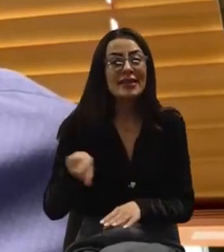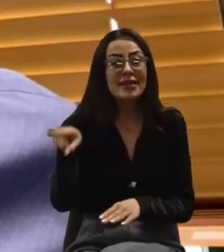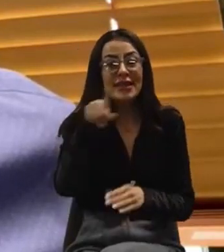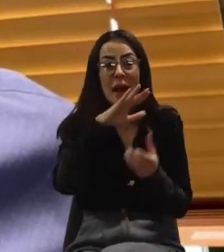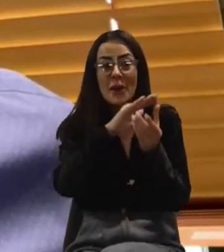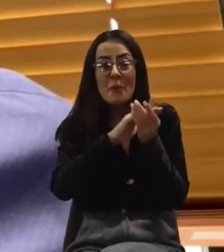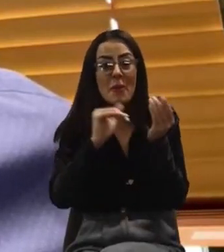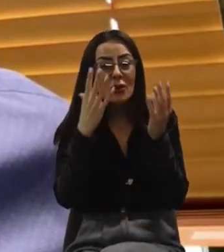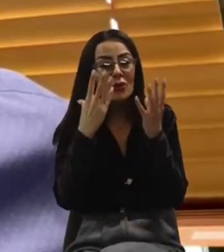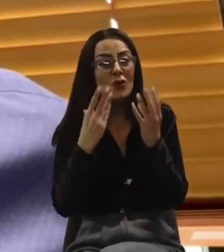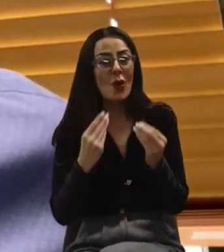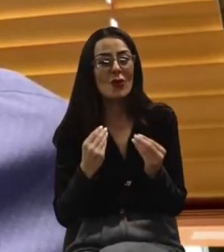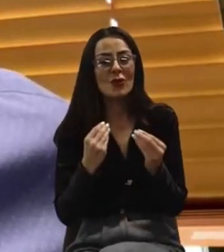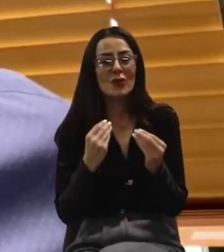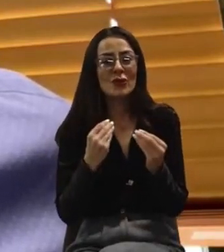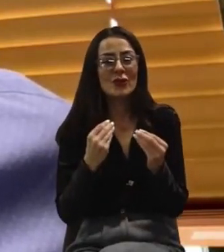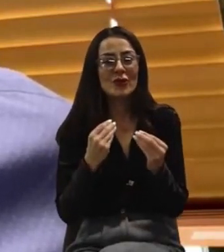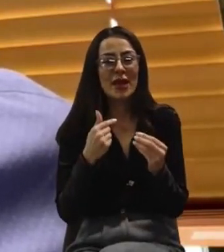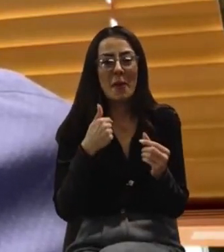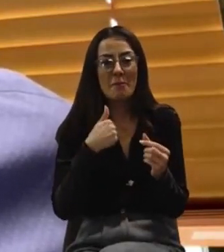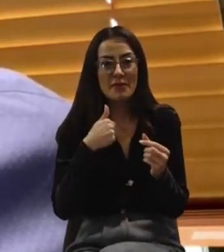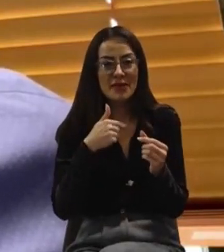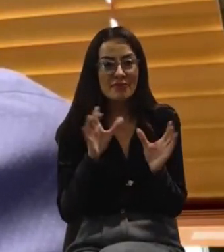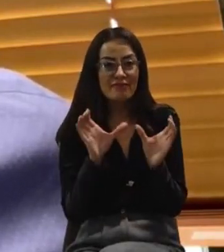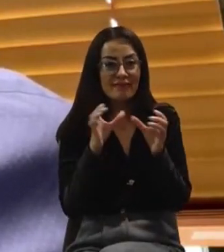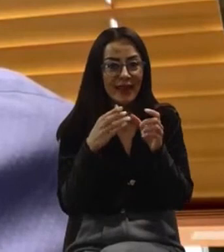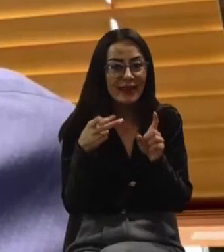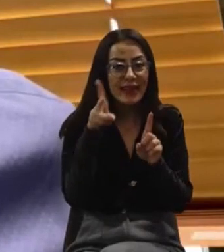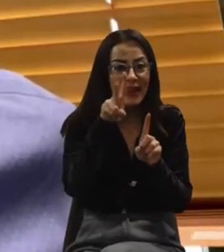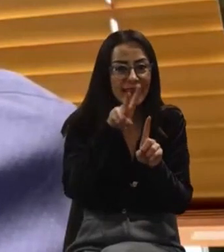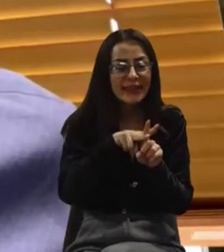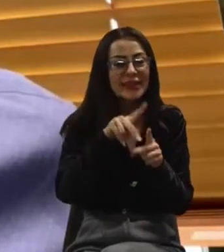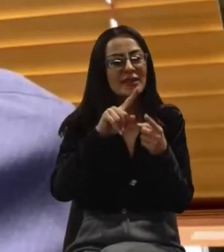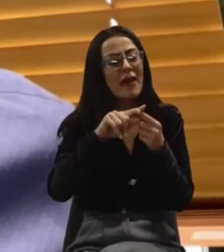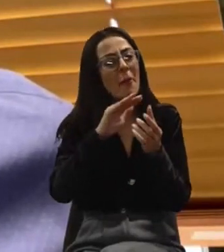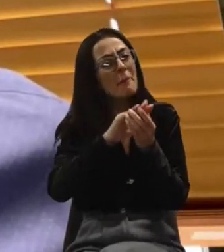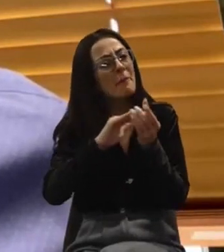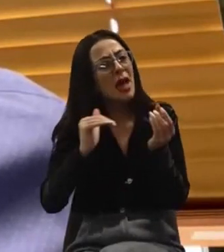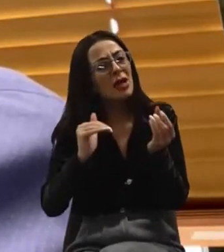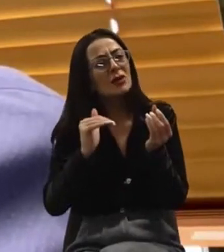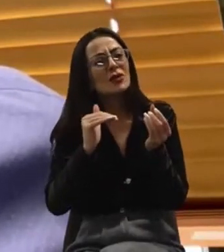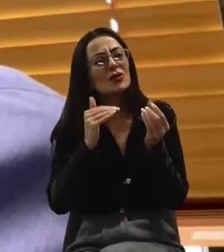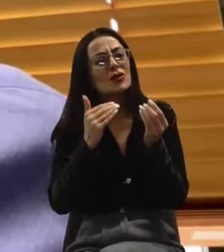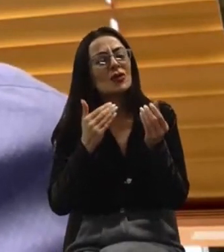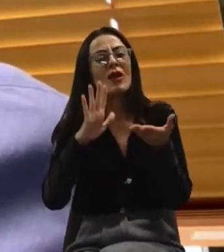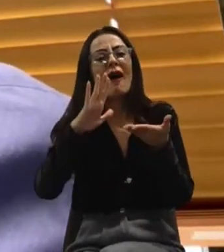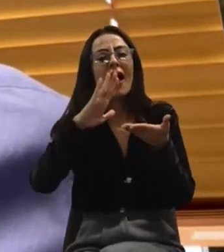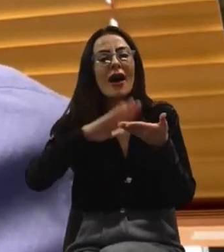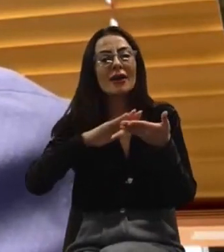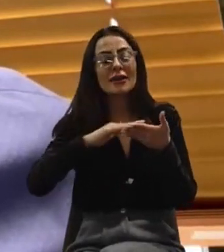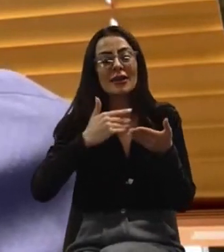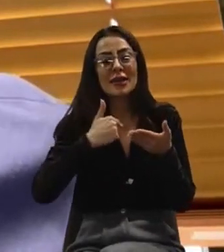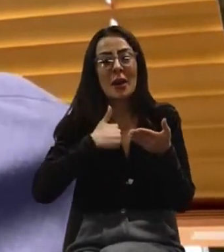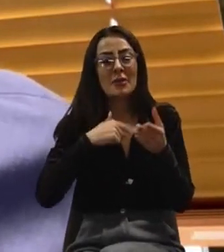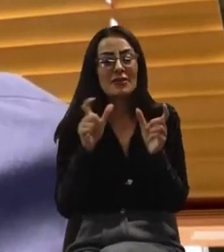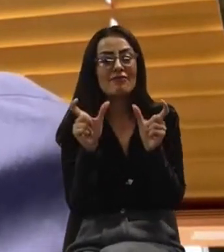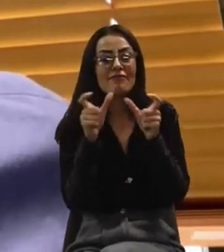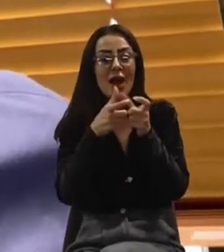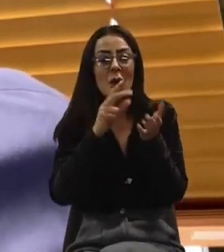olduğunuz zaman bizlere katılırsanız veya mezun olan arkadaşları bilmiyorsa bize katılırsanız çok mutlu